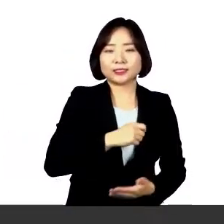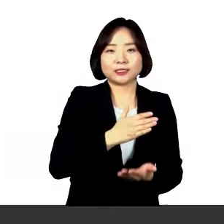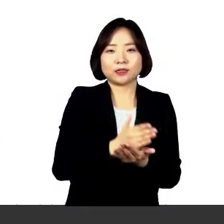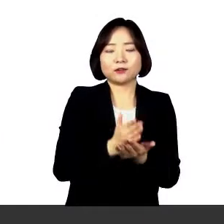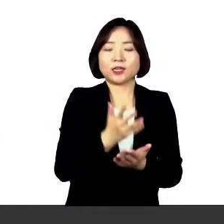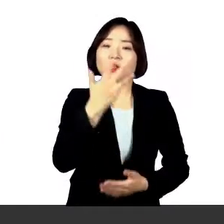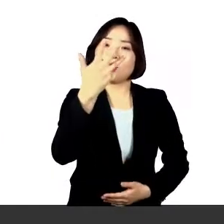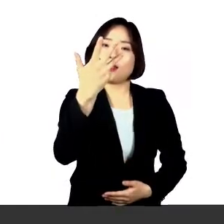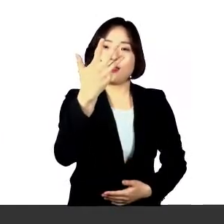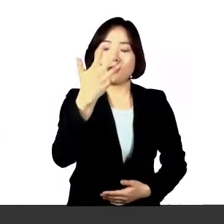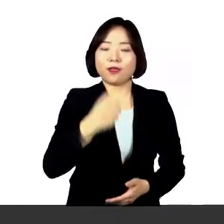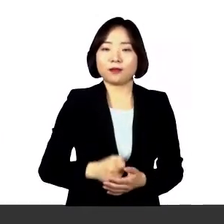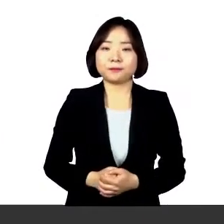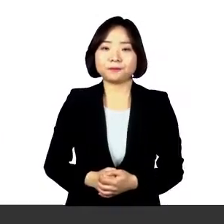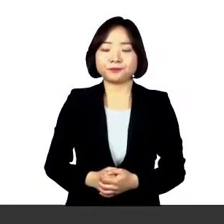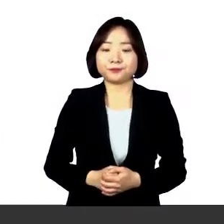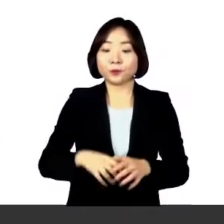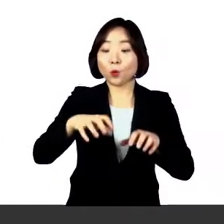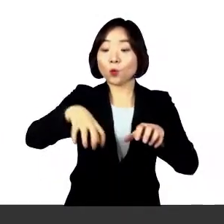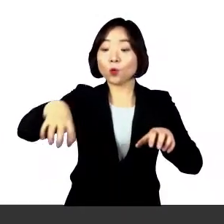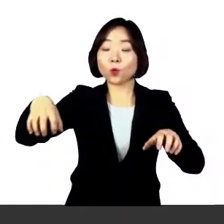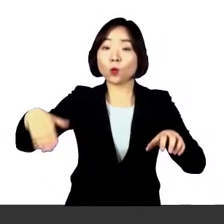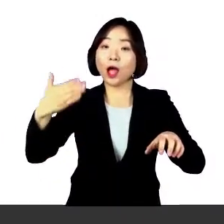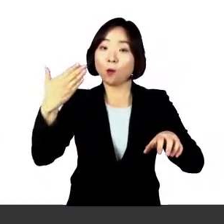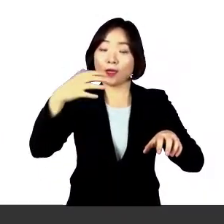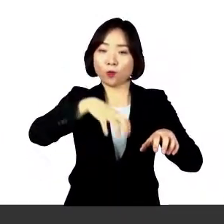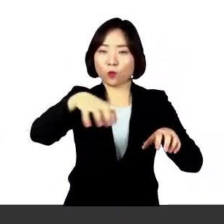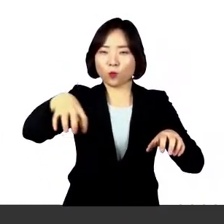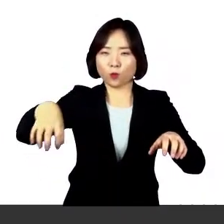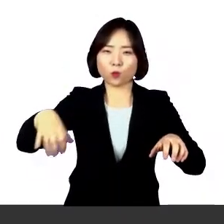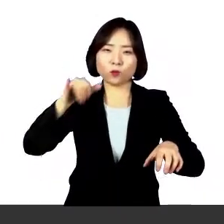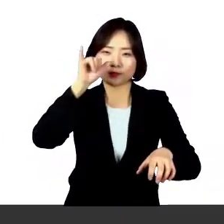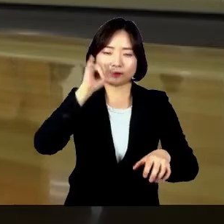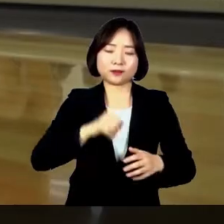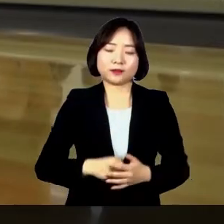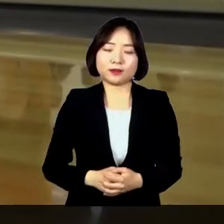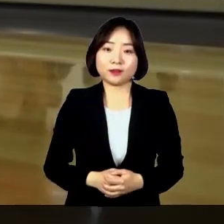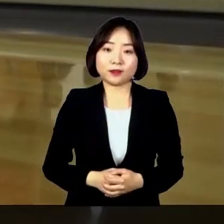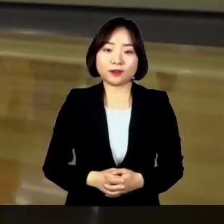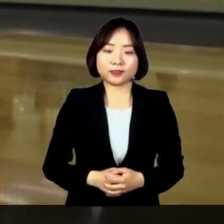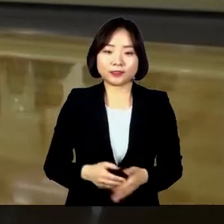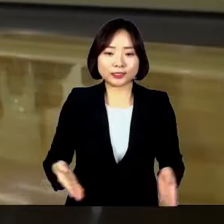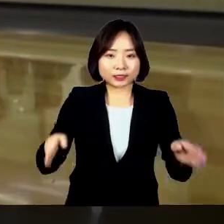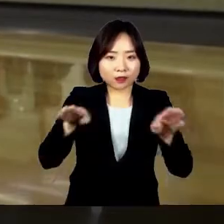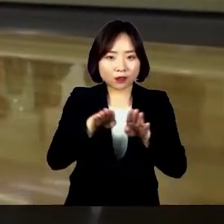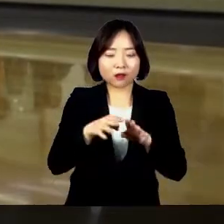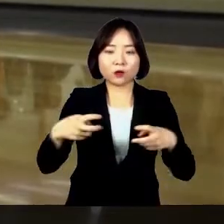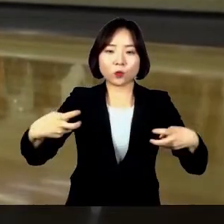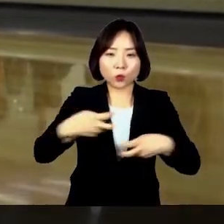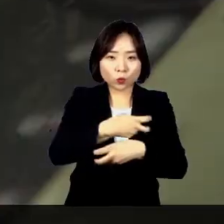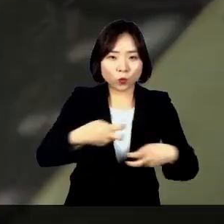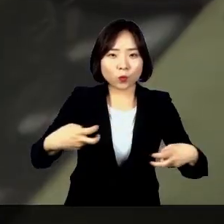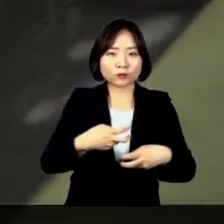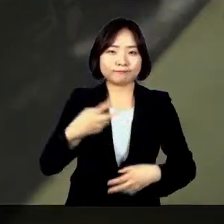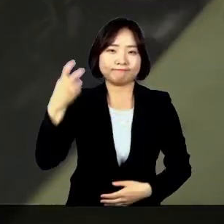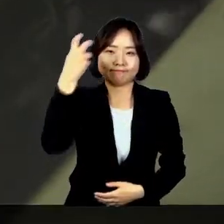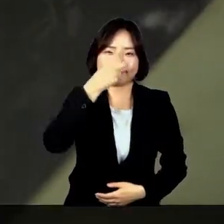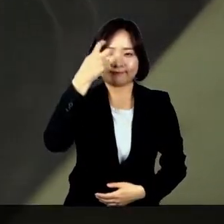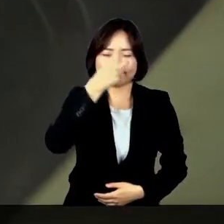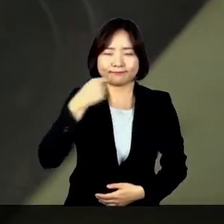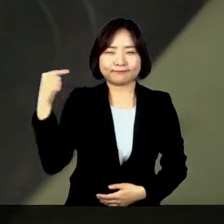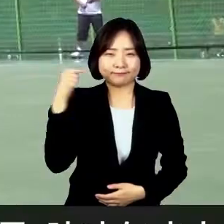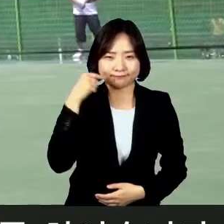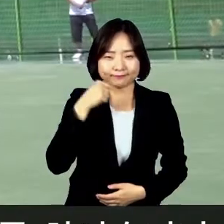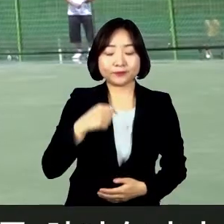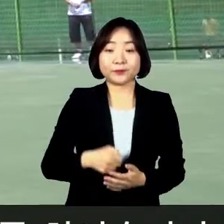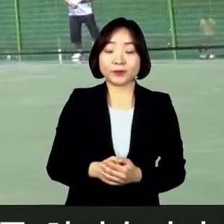8개 종목이 천안 종합운동장 등 9개 경기장에서 열렸는데요. 시는 경기장 시설과 교통 등 철저한 대회